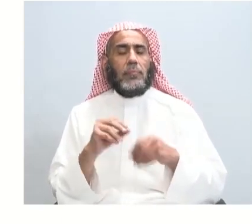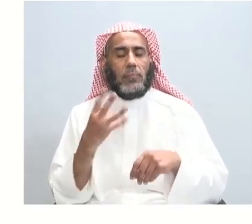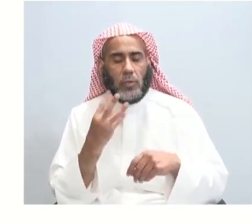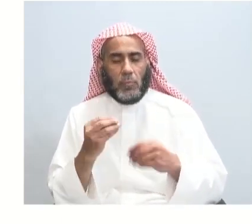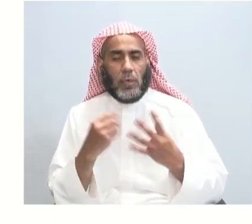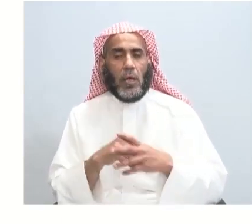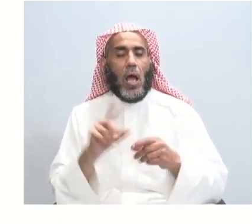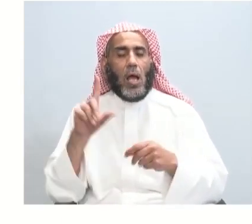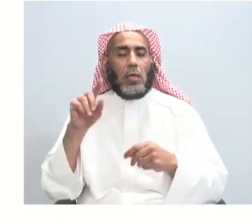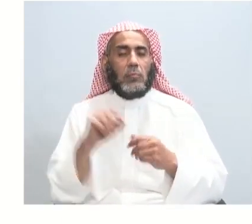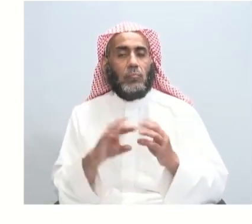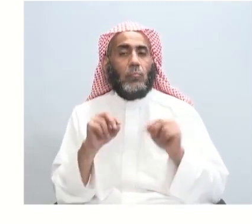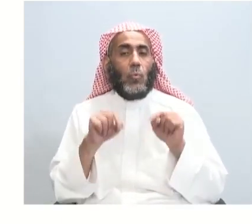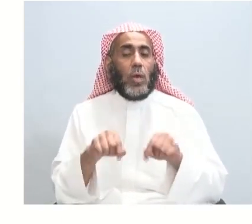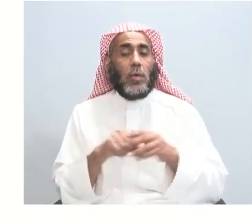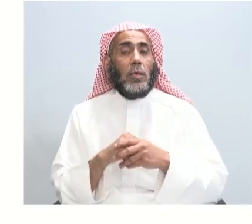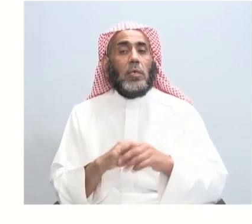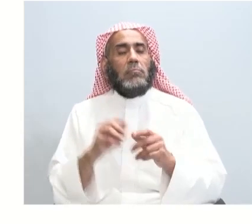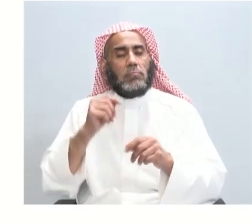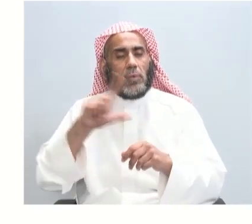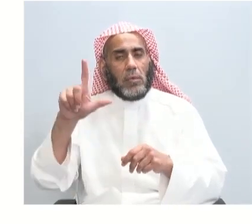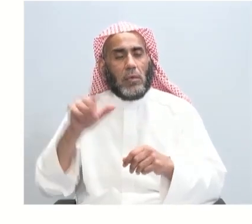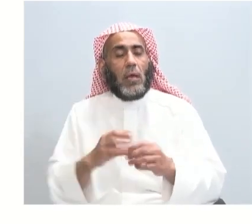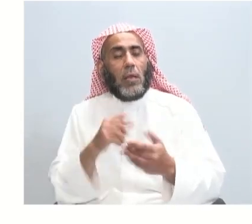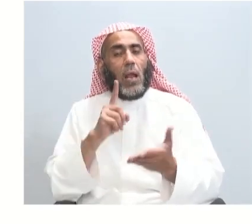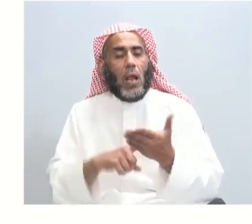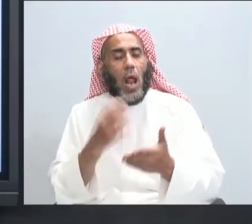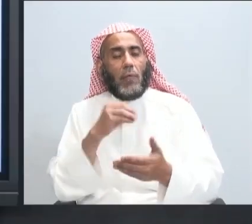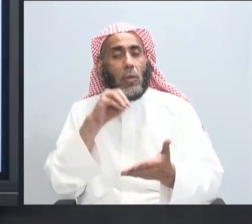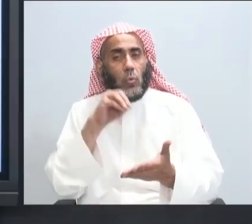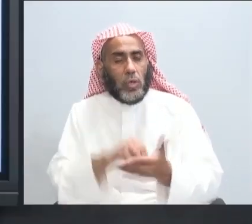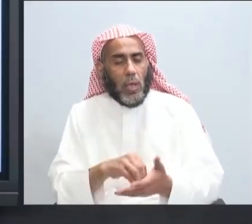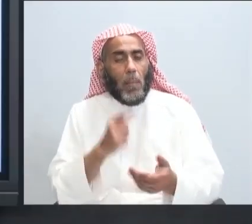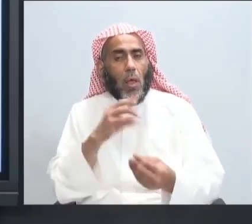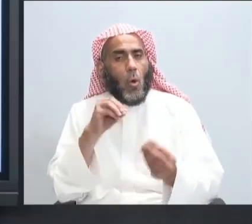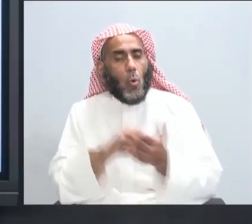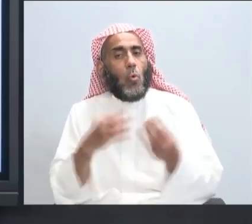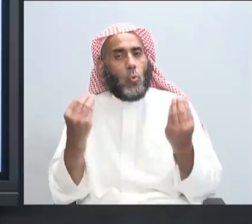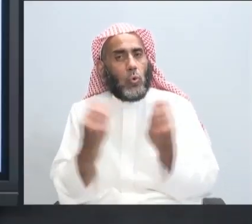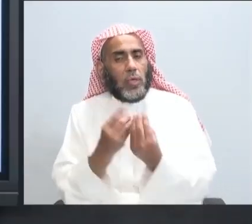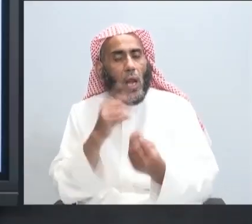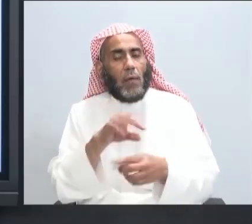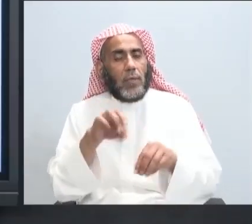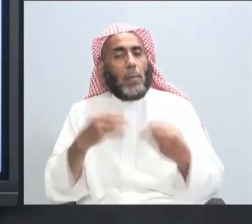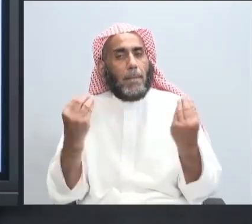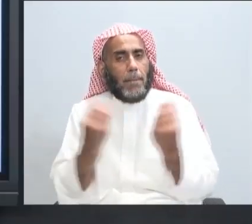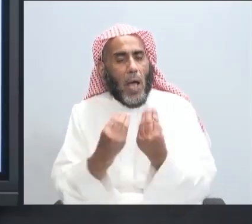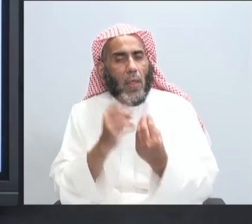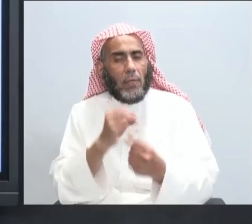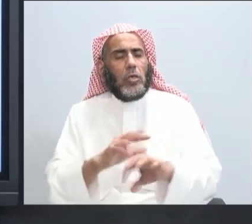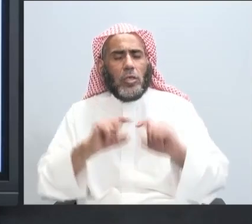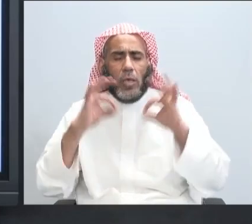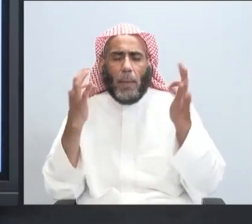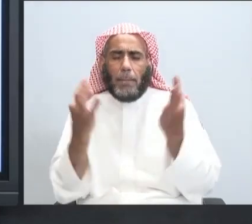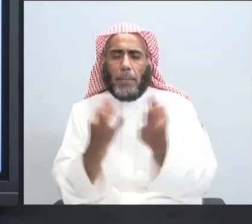جميل، أحسنتم. هنا صحيح أن الألفاظ إذا وجدنا في معاجم الألفاظ إذا وجدت اللفظة تجد مع هذه اللفظة جميع